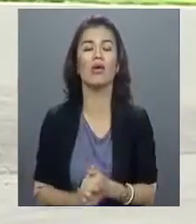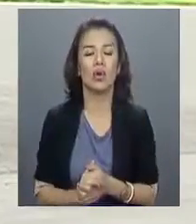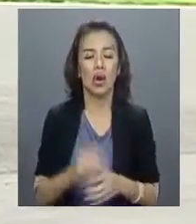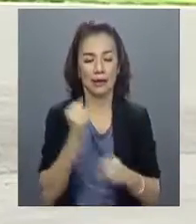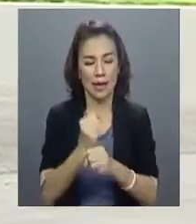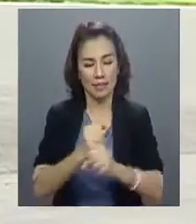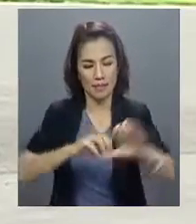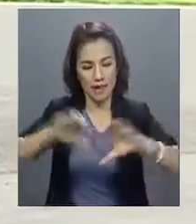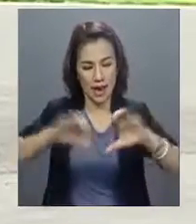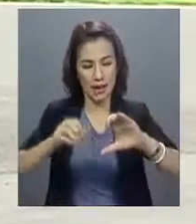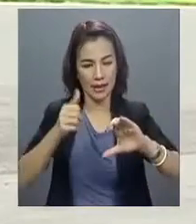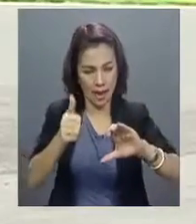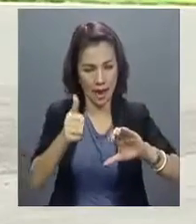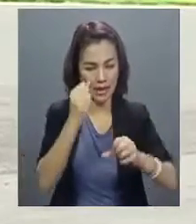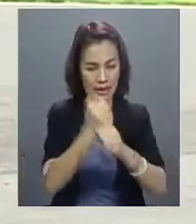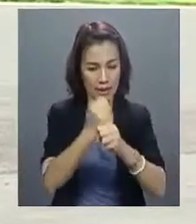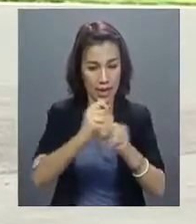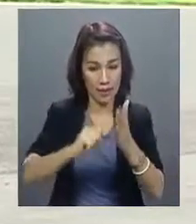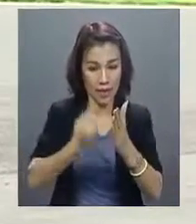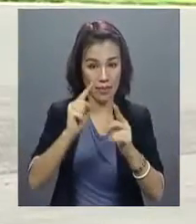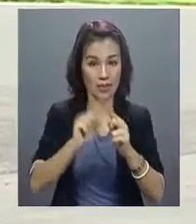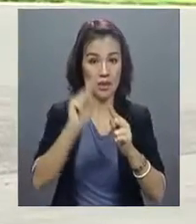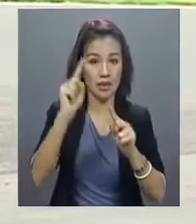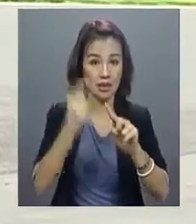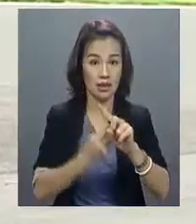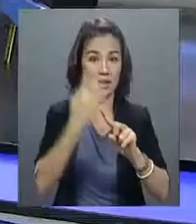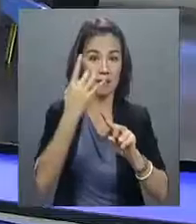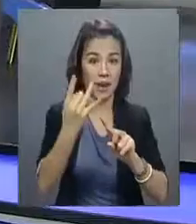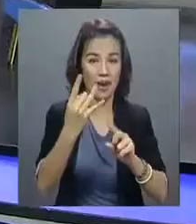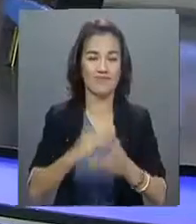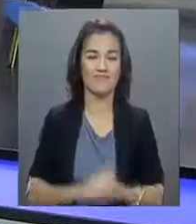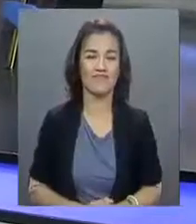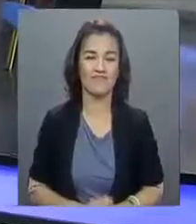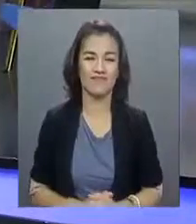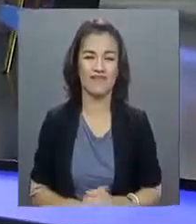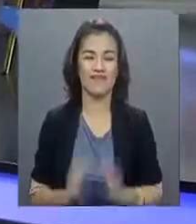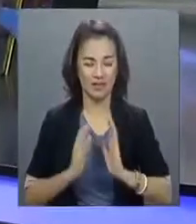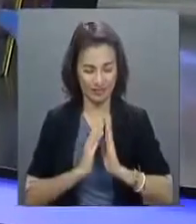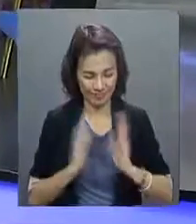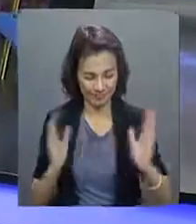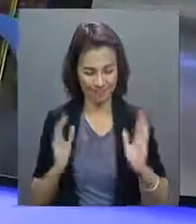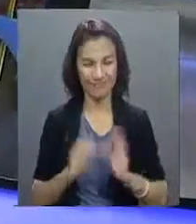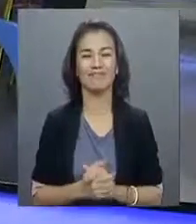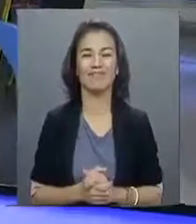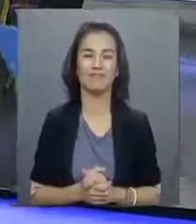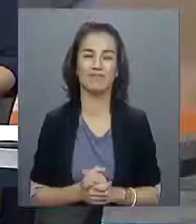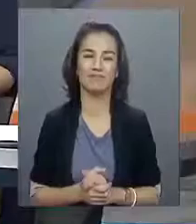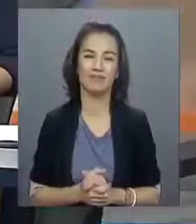และเริ่มดำเนินการได้ภายในวันที่1สิงหาคมนี้ค่ะ ค่ะขอบคุณมากค่ะคุณอัชราค่ะ